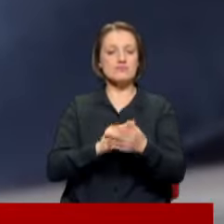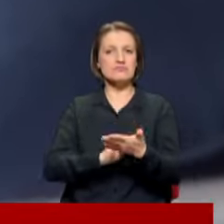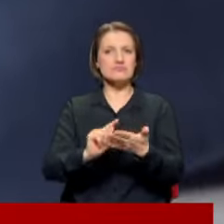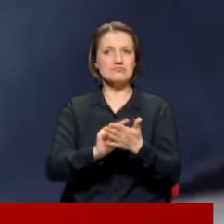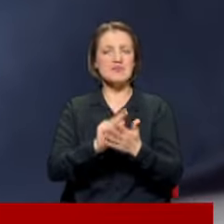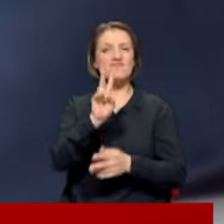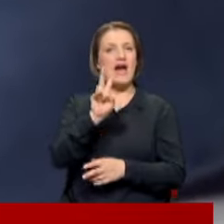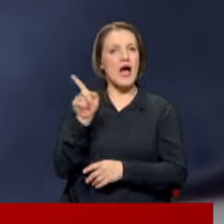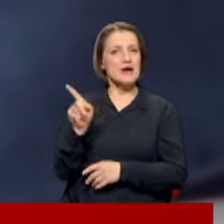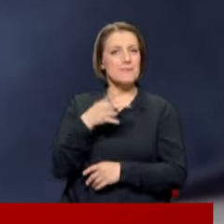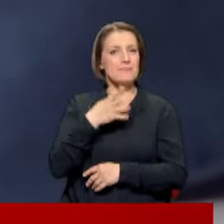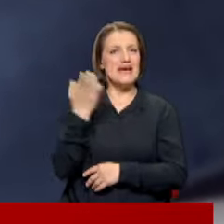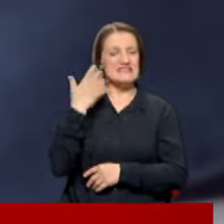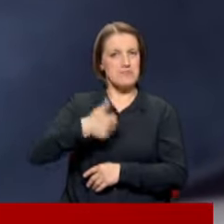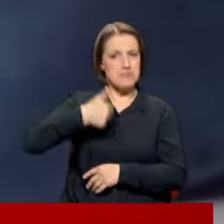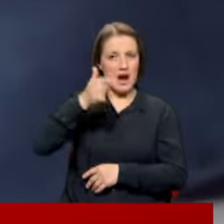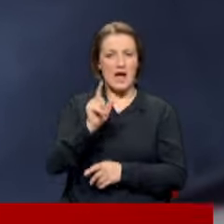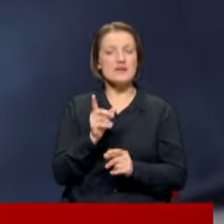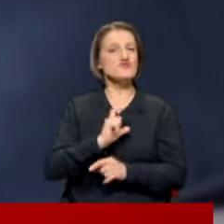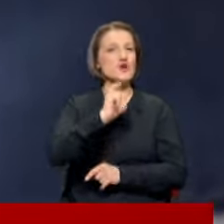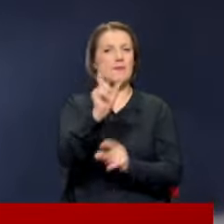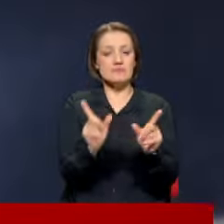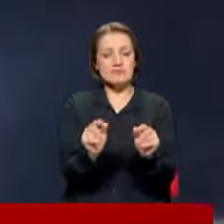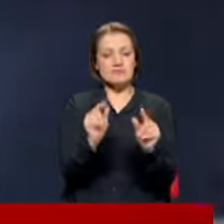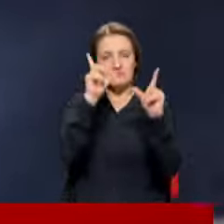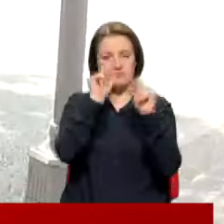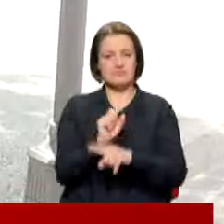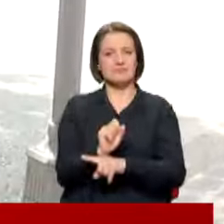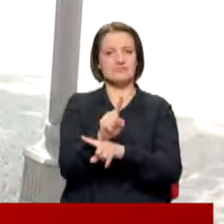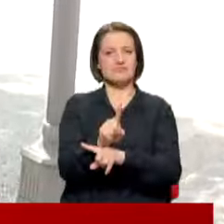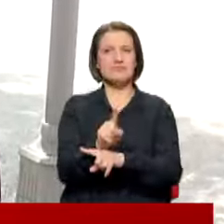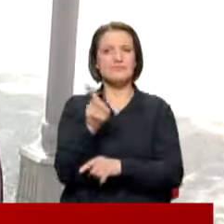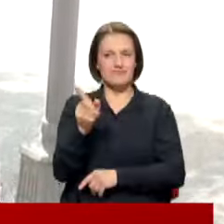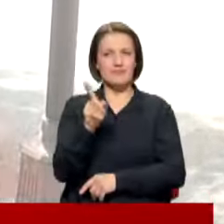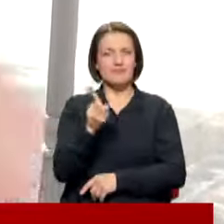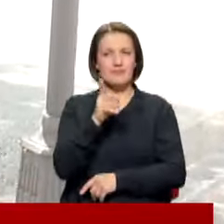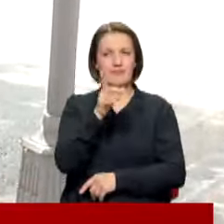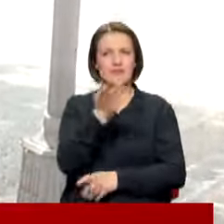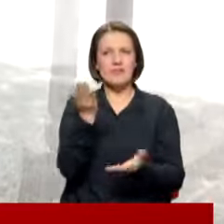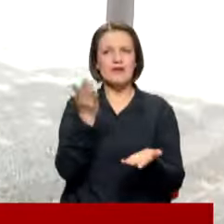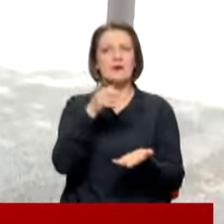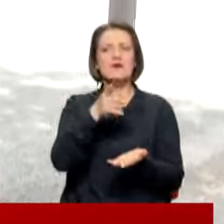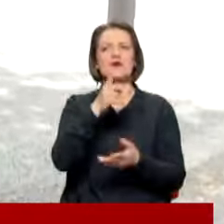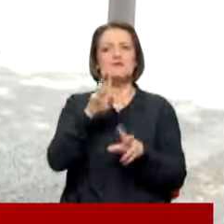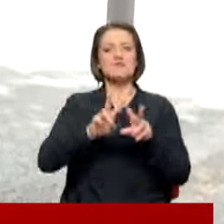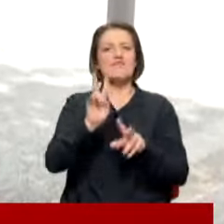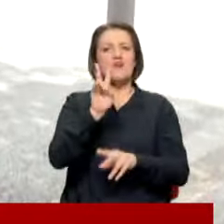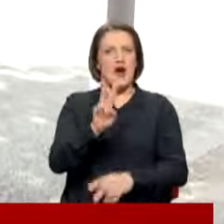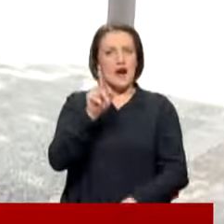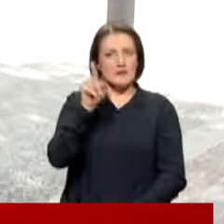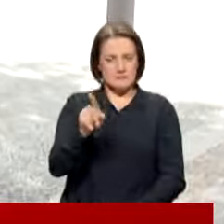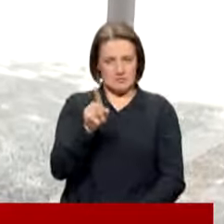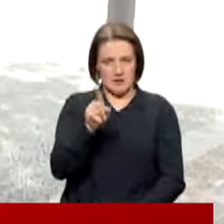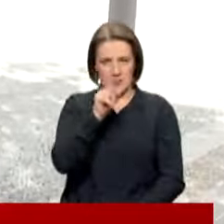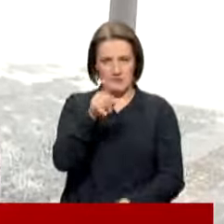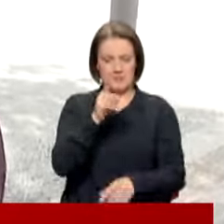yanıt verdi. Büyük hükümetimizden beklentilerini çok iyi biliyoruz. Şebnem Bursalı olanın üzerine tüy dikti. Mustafa Varank'ın